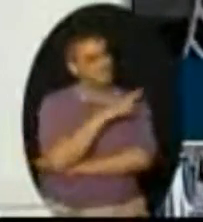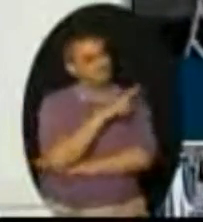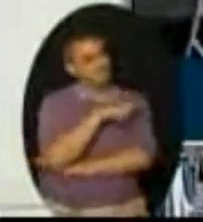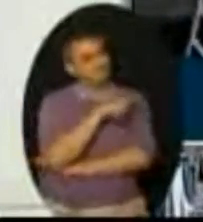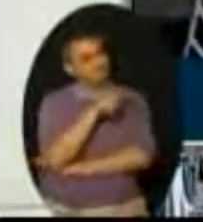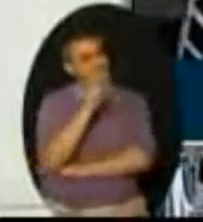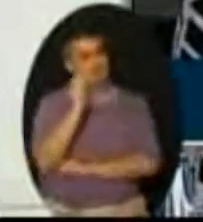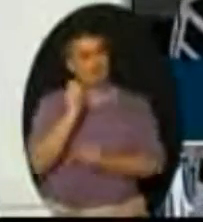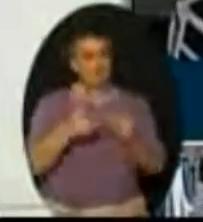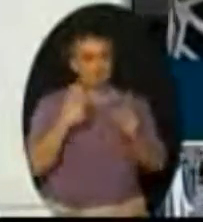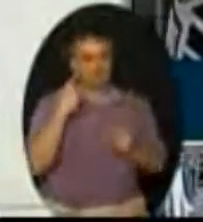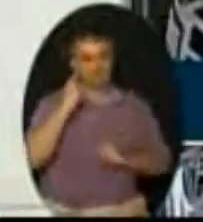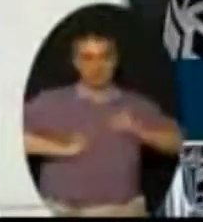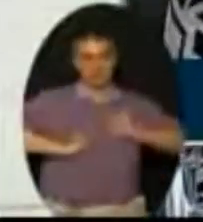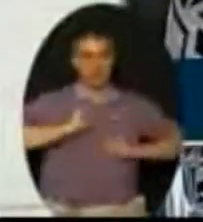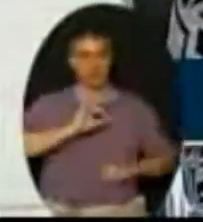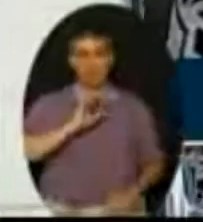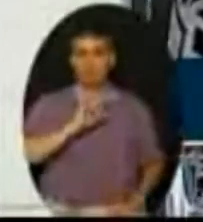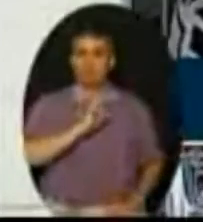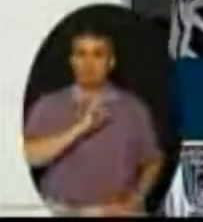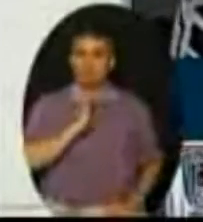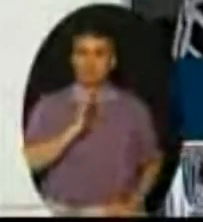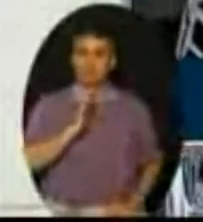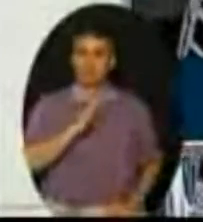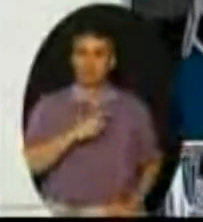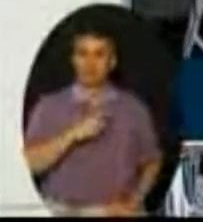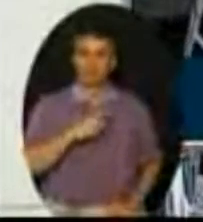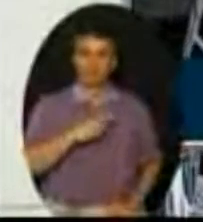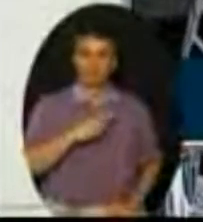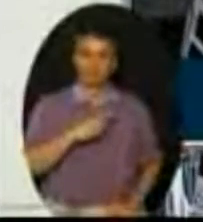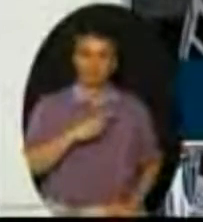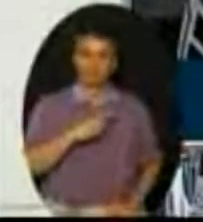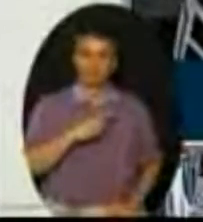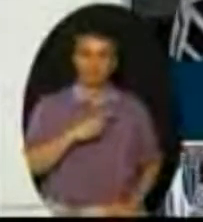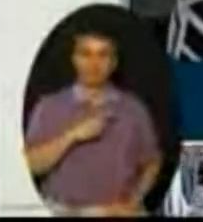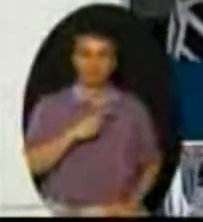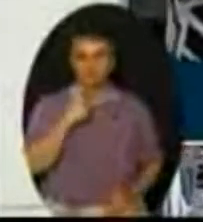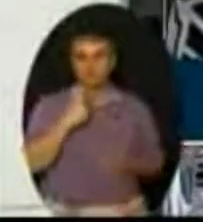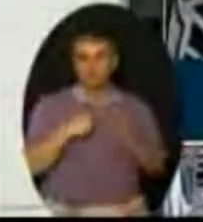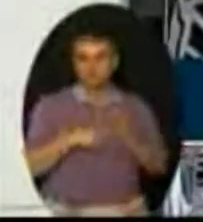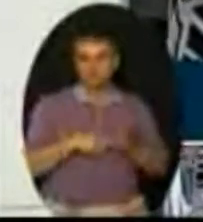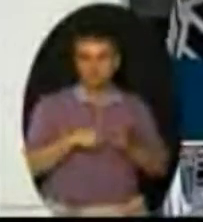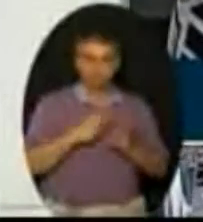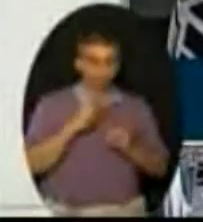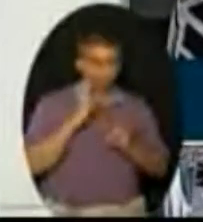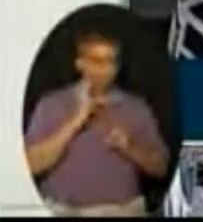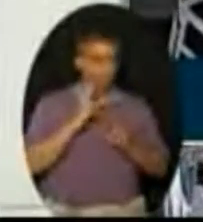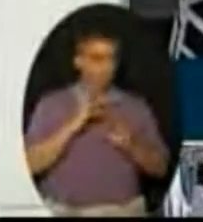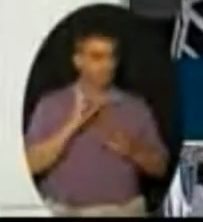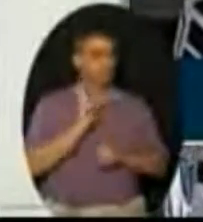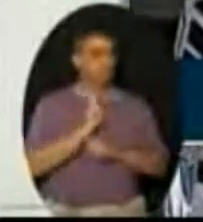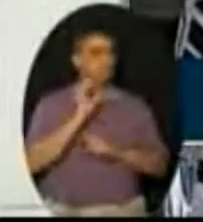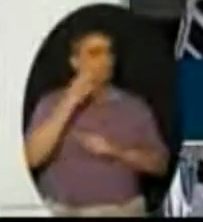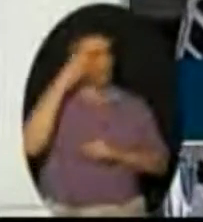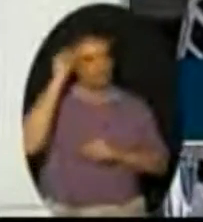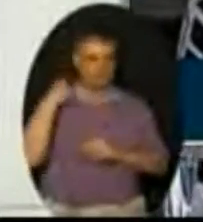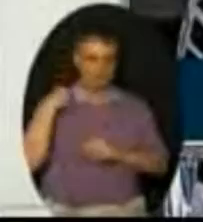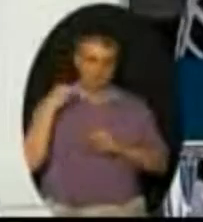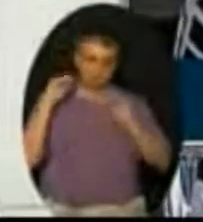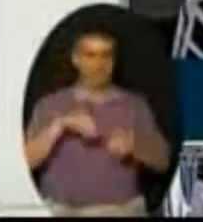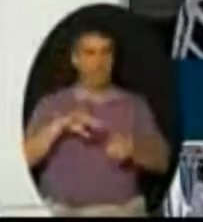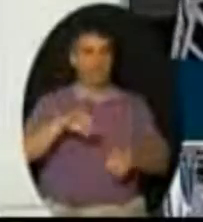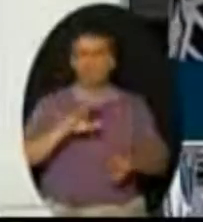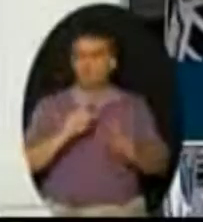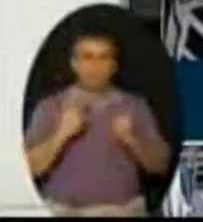מאמרים והסתכלתי על ההתנהגות שלהם, זה מאוד מעניין ומרתק. ולמשל, השמורות של האינדיאנים אמרו, בוא נשים פה קזינו.